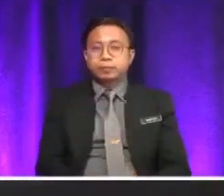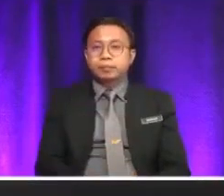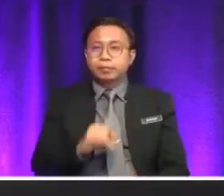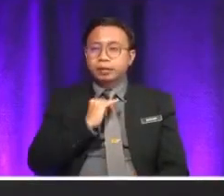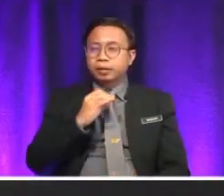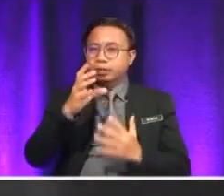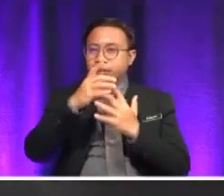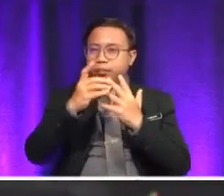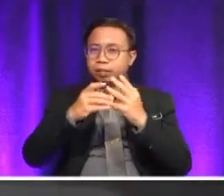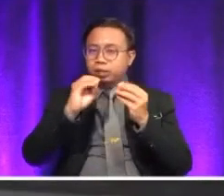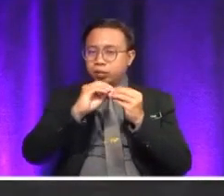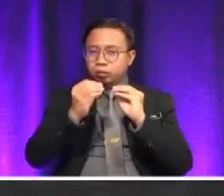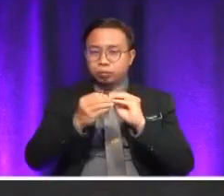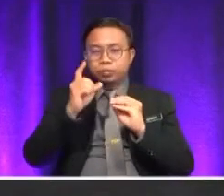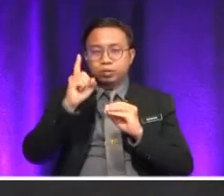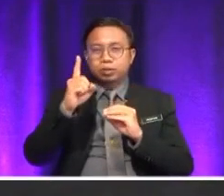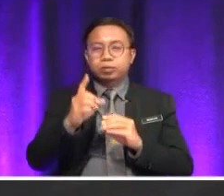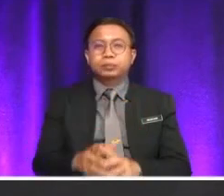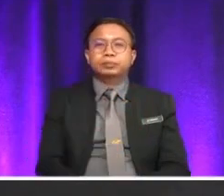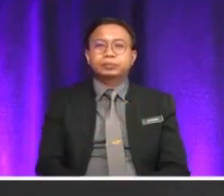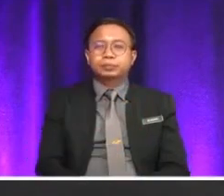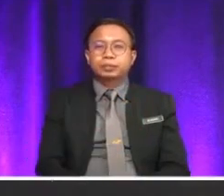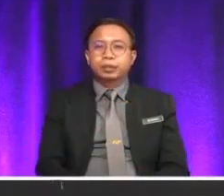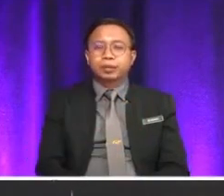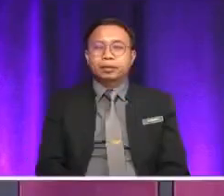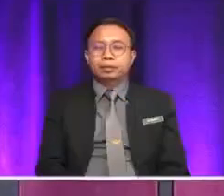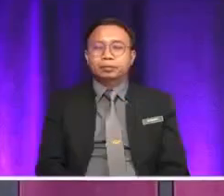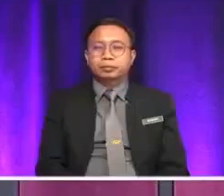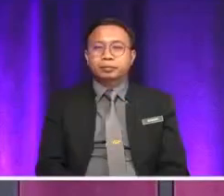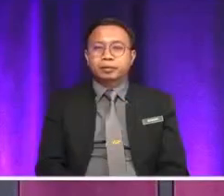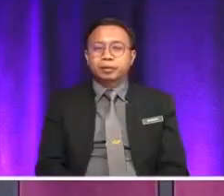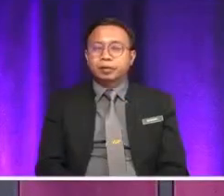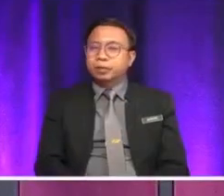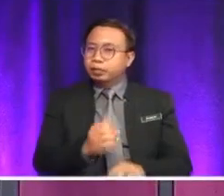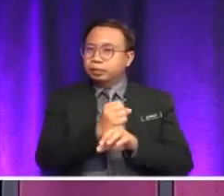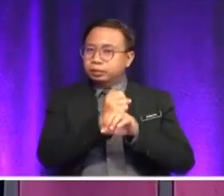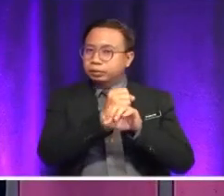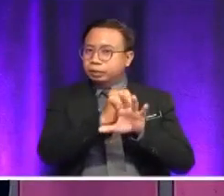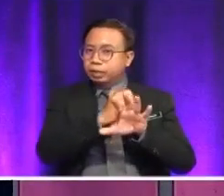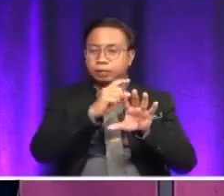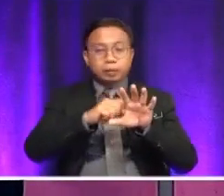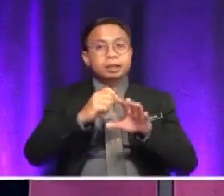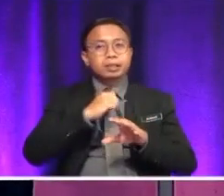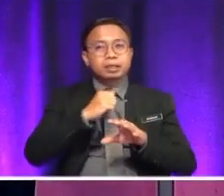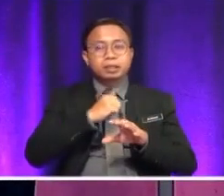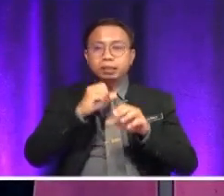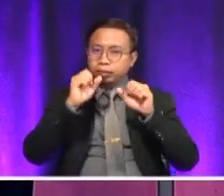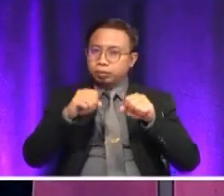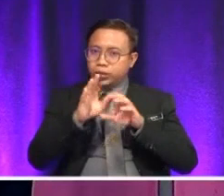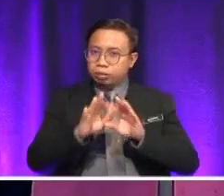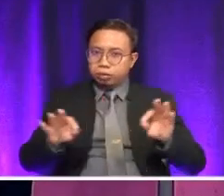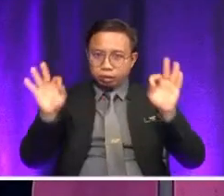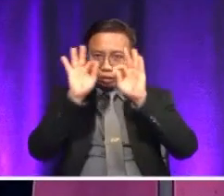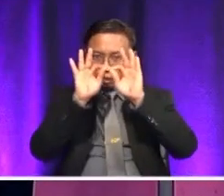pilih nombor 1. Okey, nombor 1 adalah kesan kepada diri. Okey, boleh ceritakan